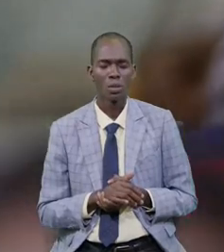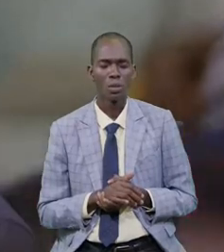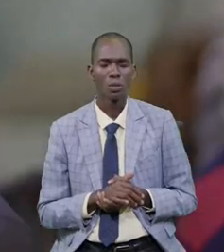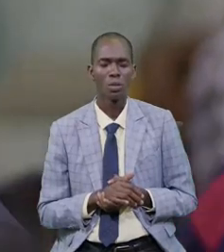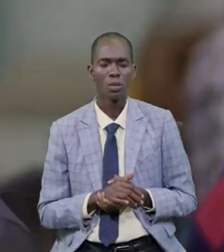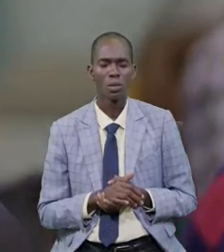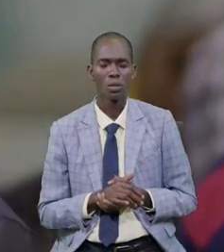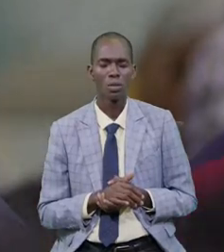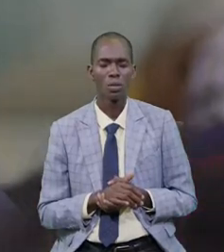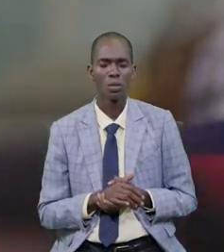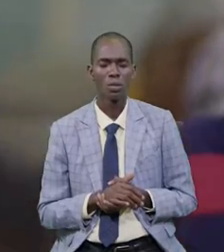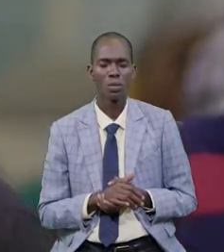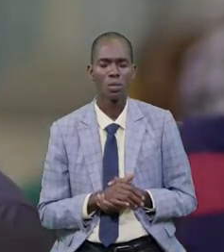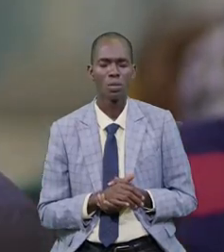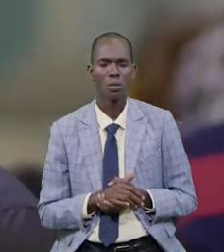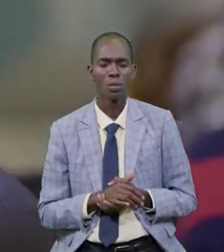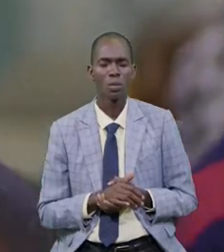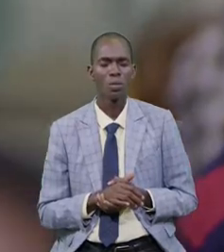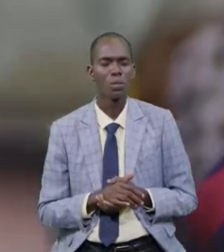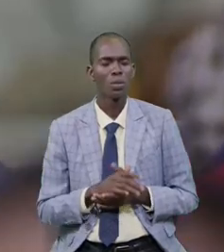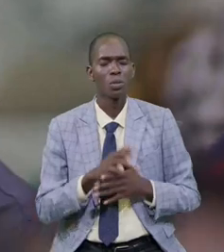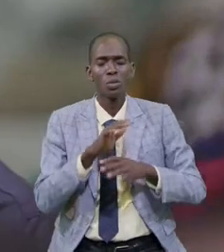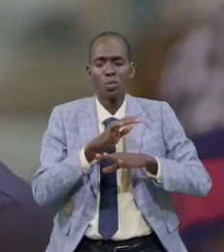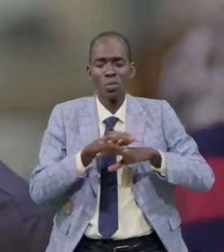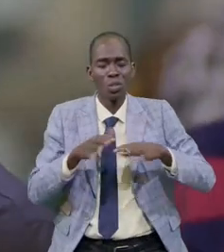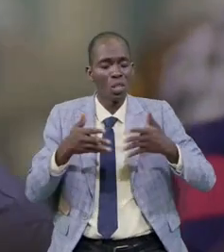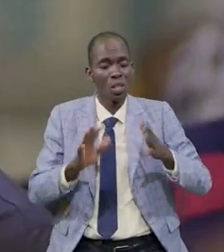Ne permettez pas à votre langue de vous détruire.